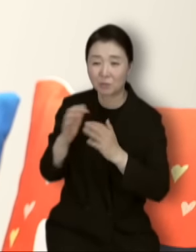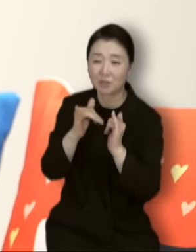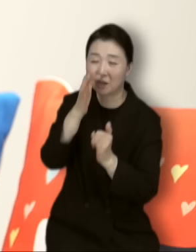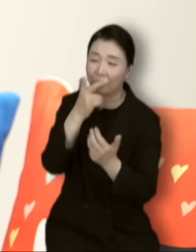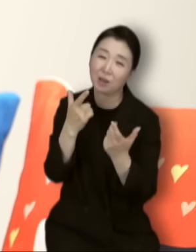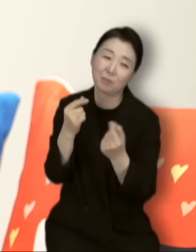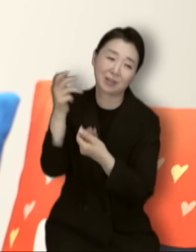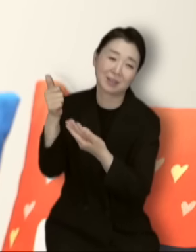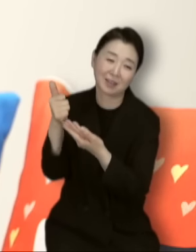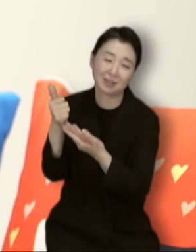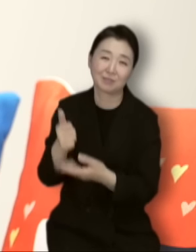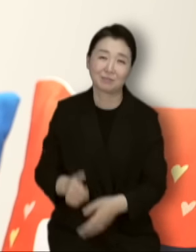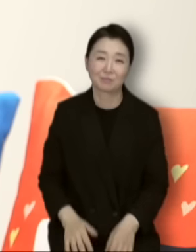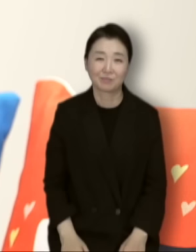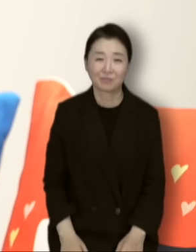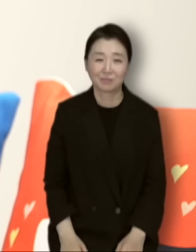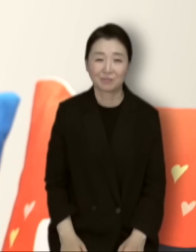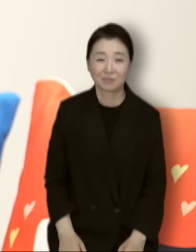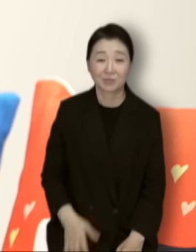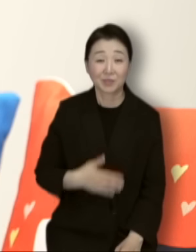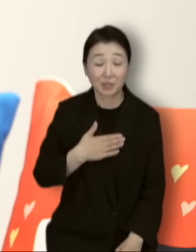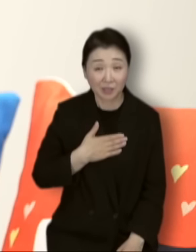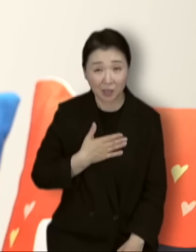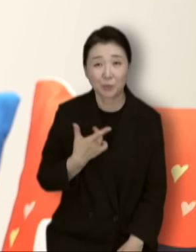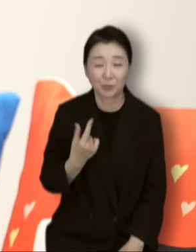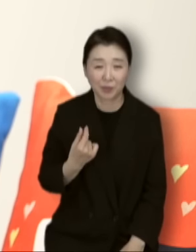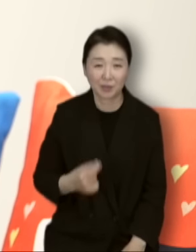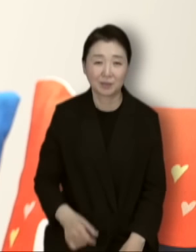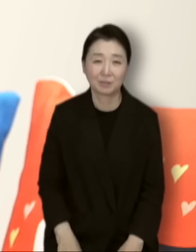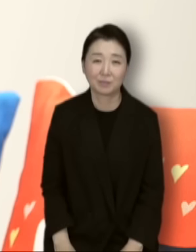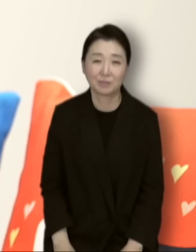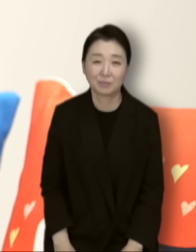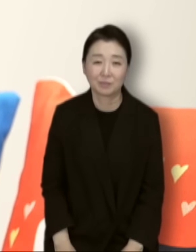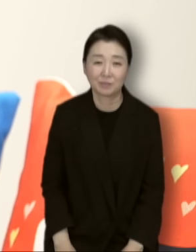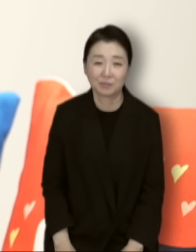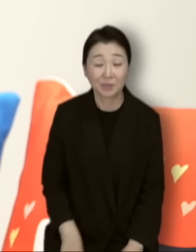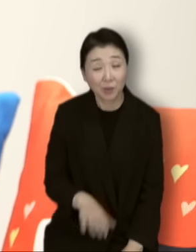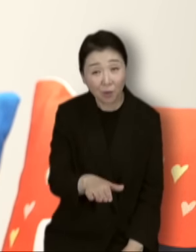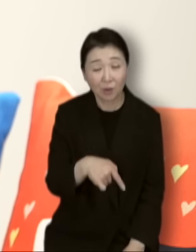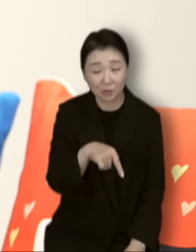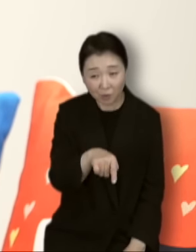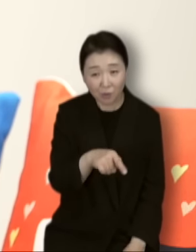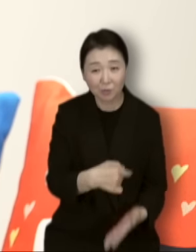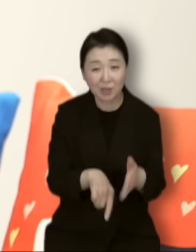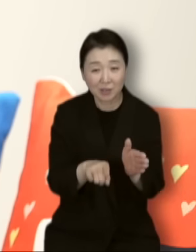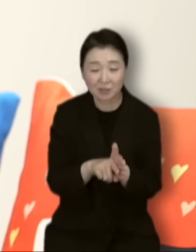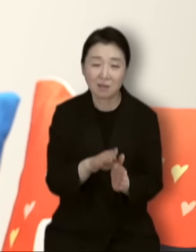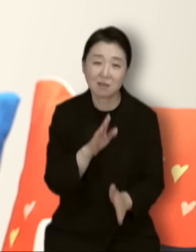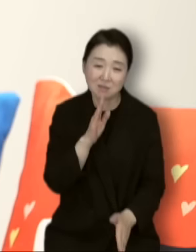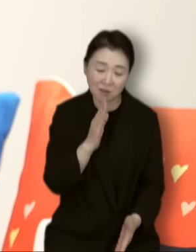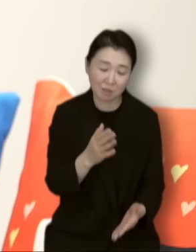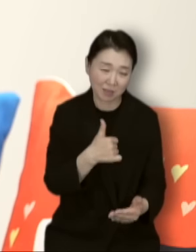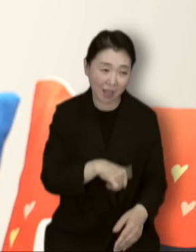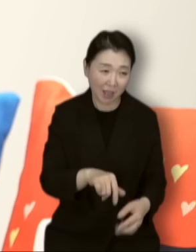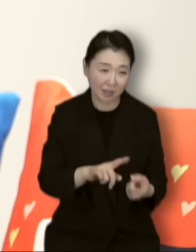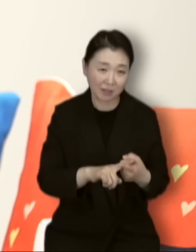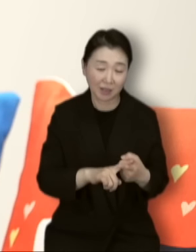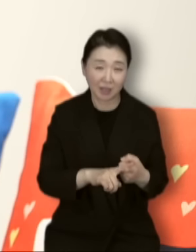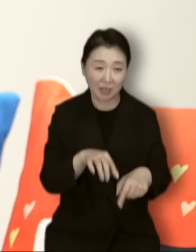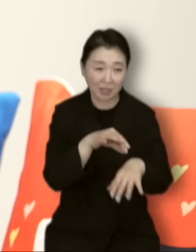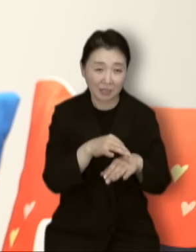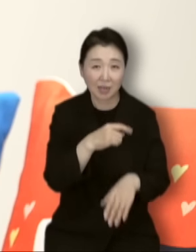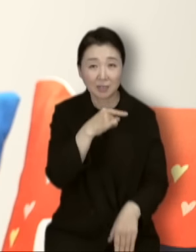아직도 사람 바보이 하나님이십니다 저도 저한테도 마찬가지일 거 같아요 영실아 내가 너를 위해서 얼마나